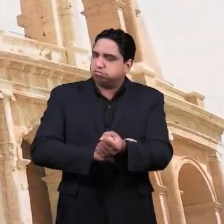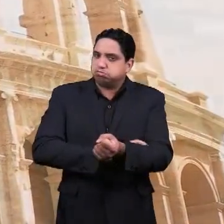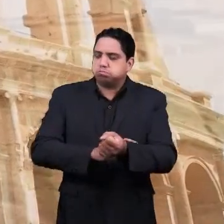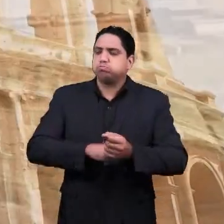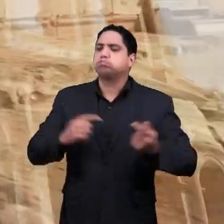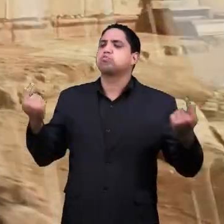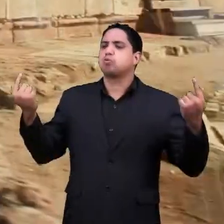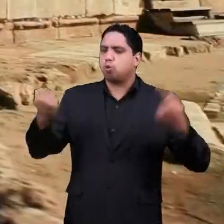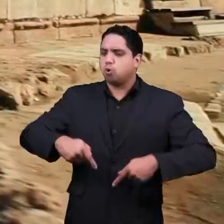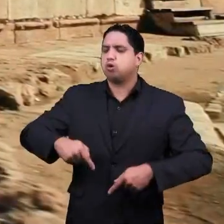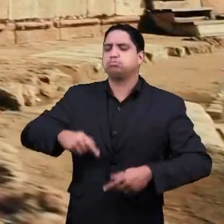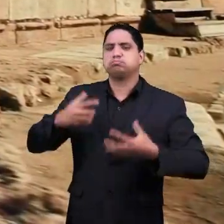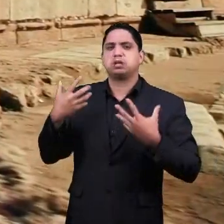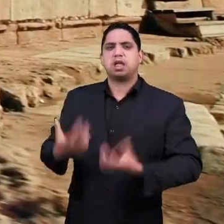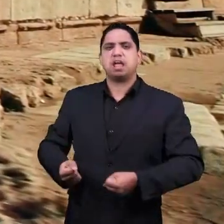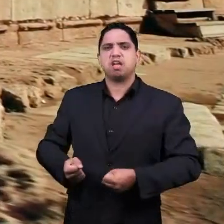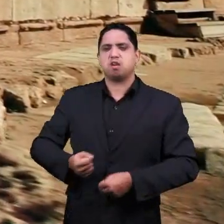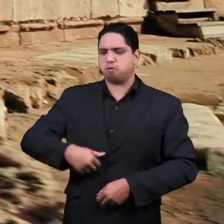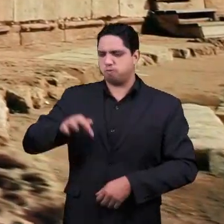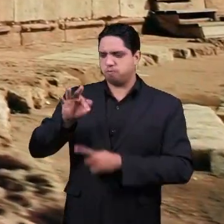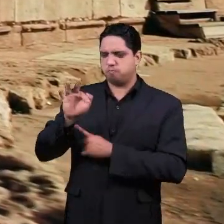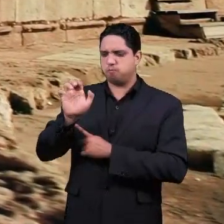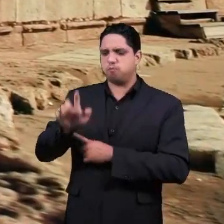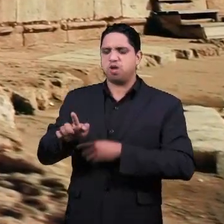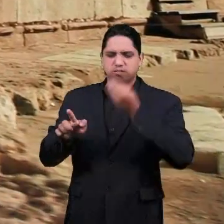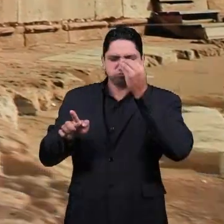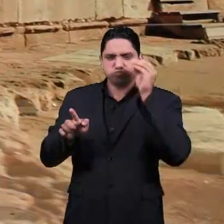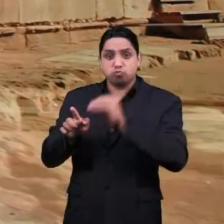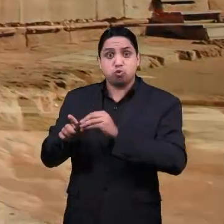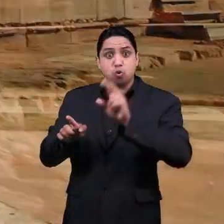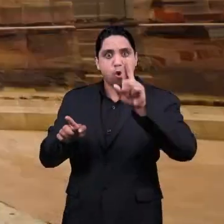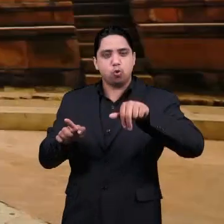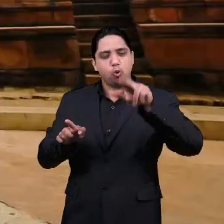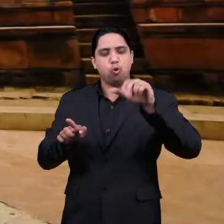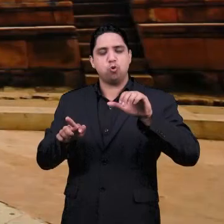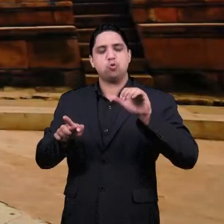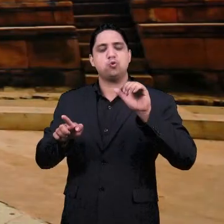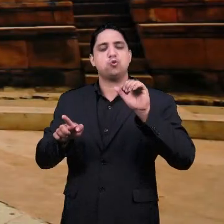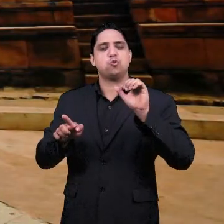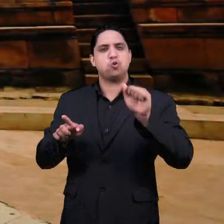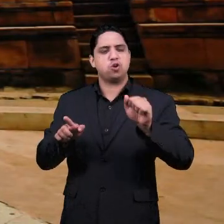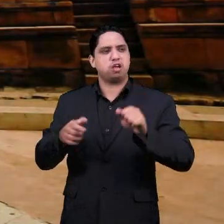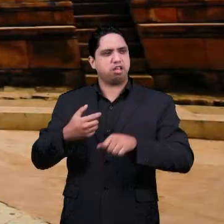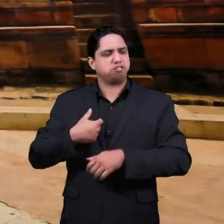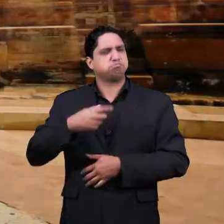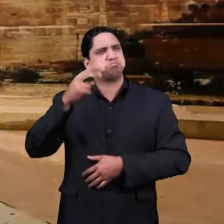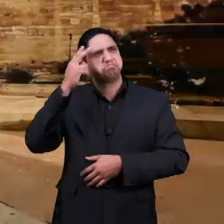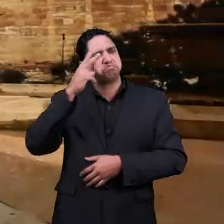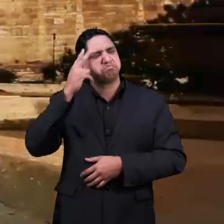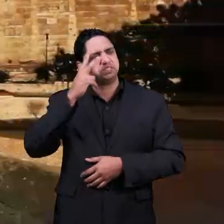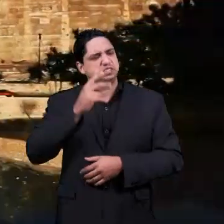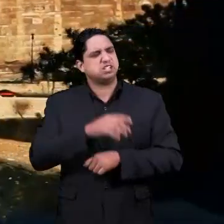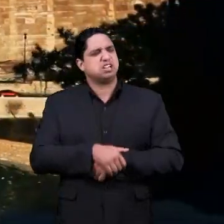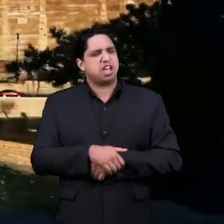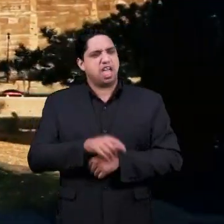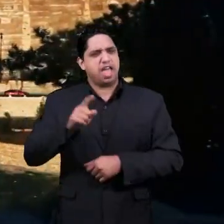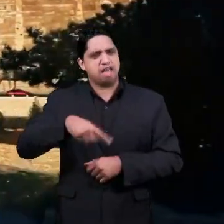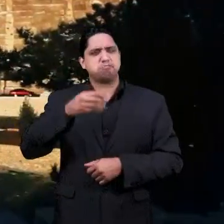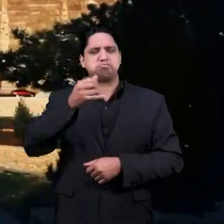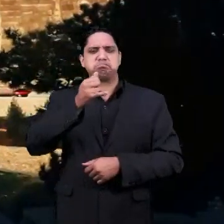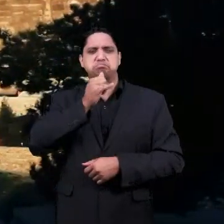Которые столкнулись со всей яростью Рима и никогда не отвергли своей христианской